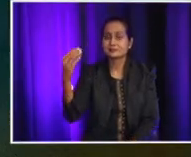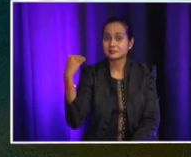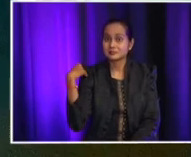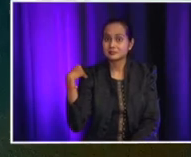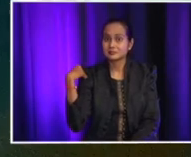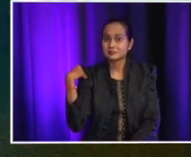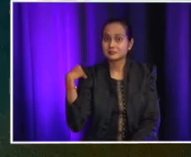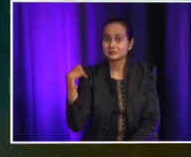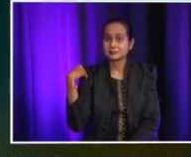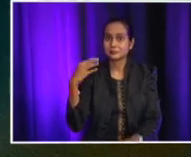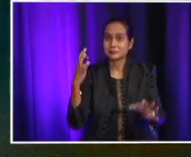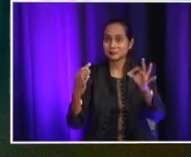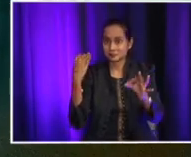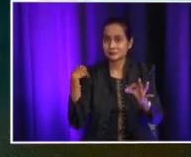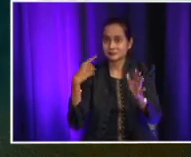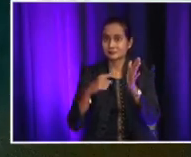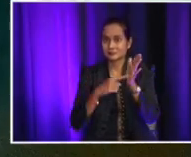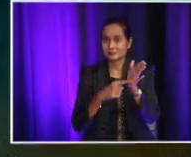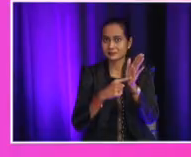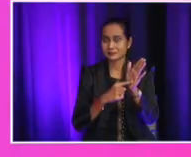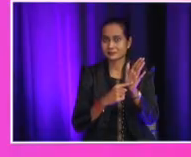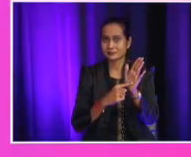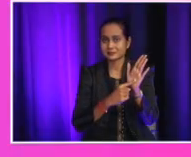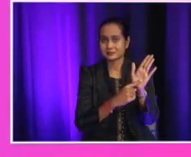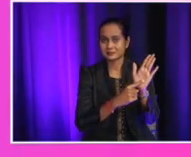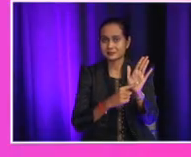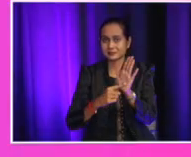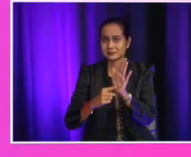tunjukkan kepada kita semua mana dia